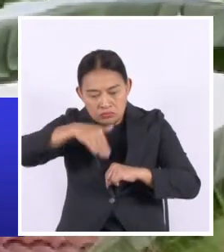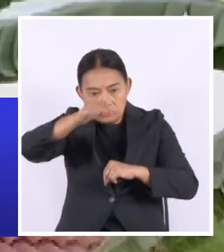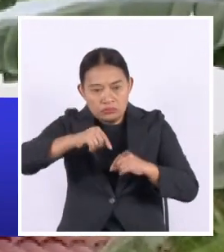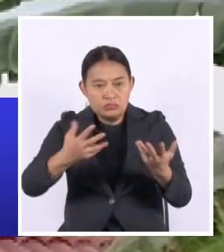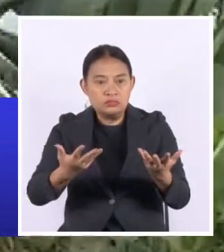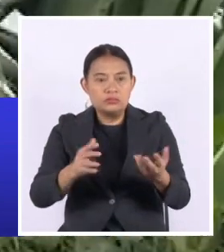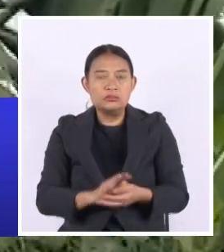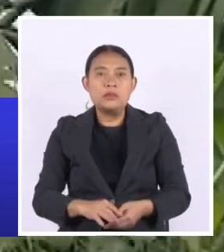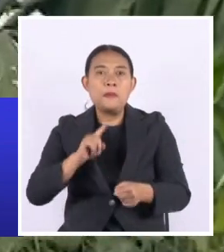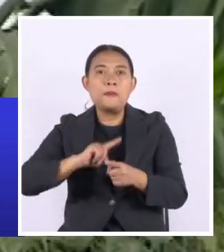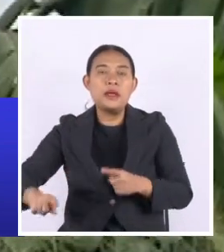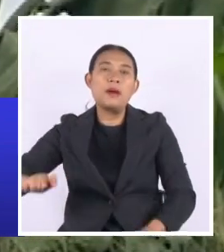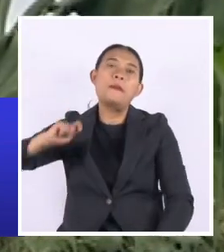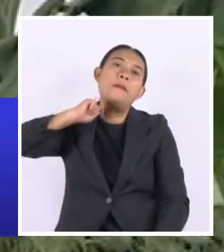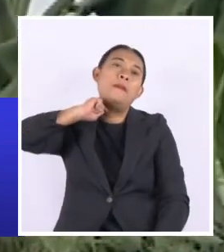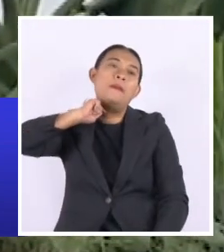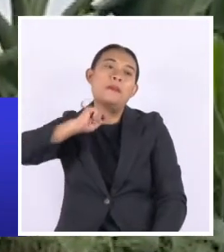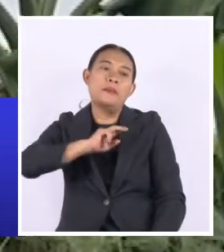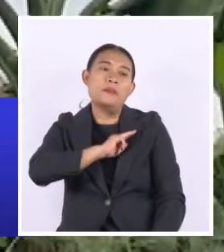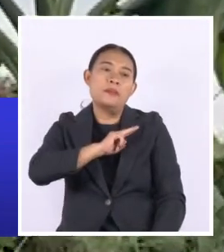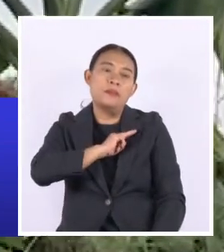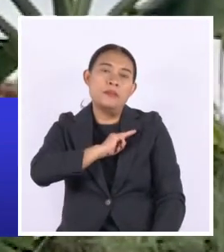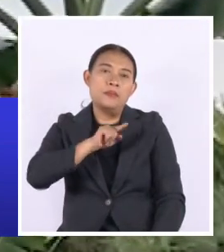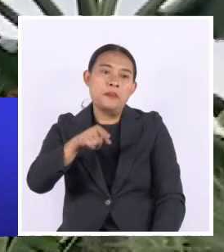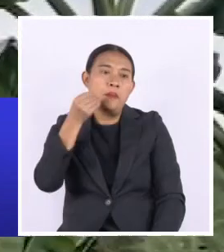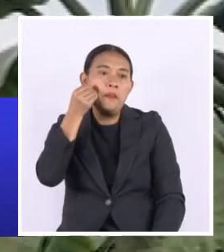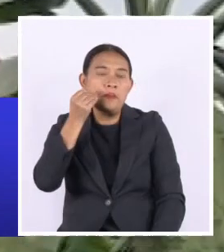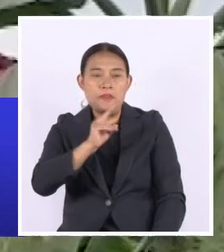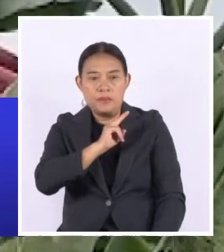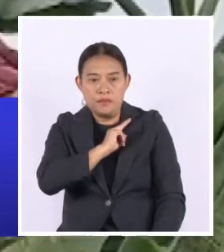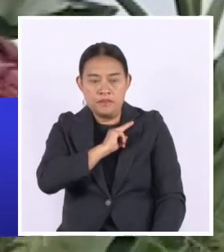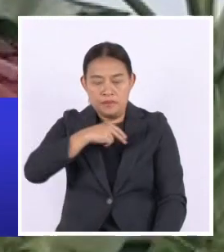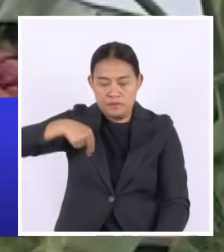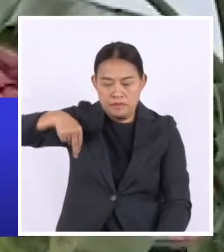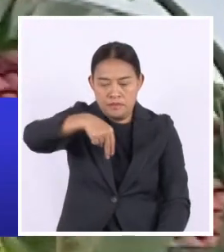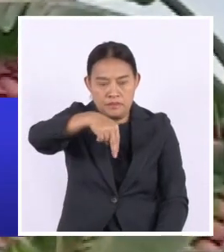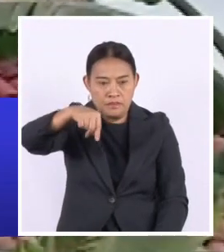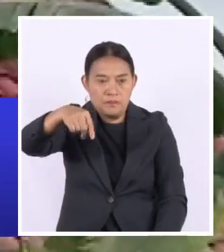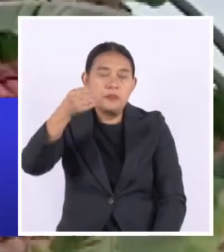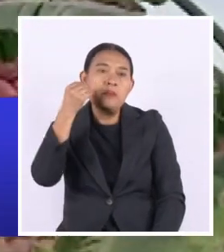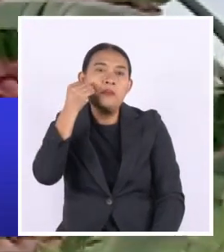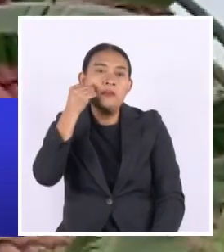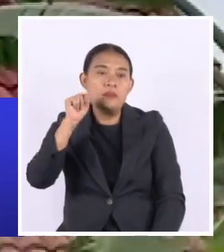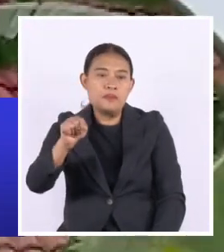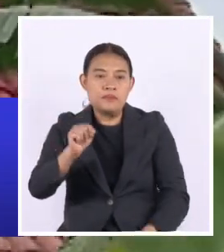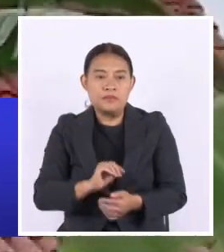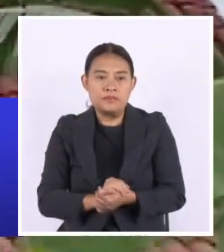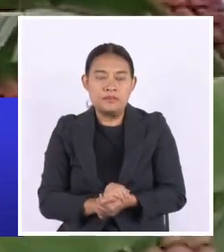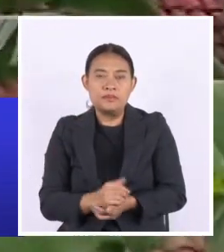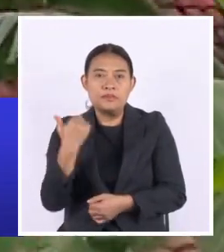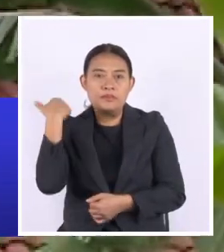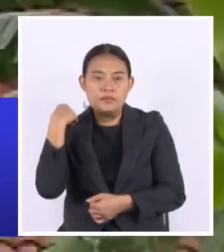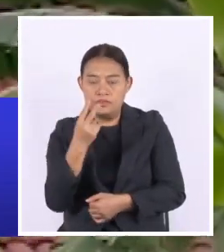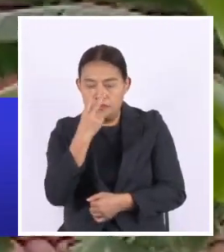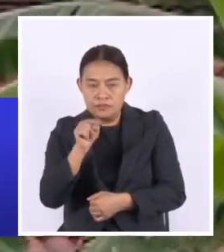ใช้มีดจี้คอตัวเองแล้วก็เดินข้ามตรงระเบียงบ้านของตัวเองไปขึ้นหลังคาบ้านชาวบ้าน อยู่บนหลังคานอน แล้วมันมีบางจุดนะเห็นว่าตรงนั้น